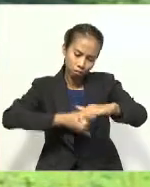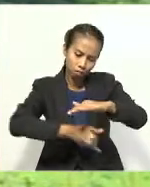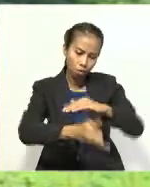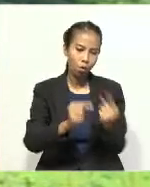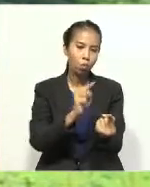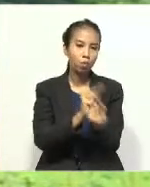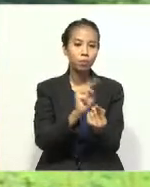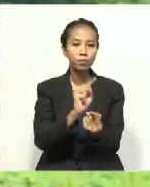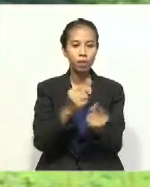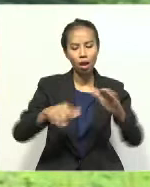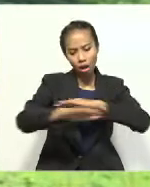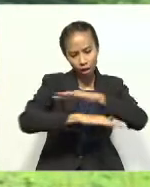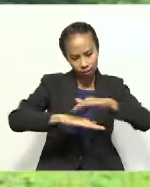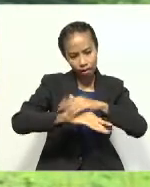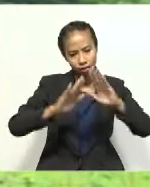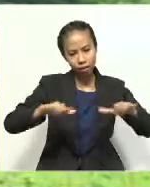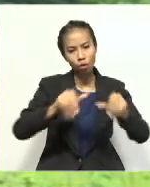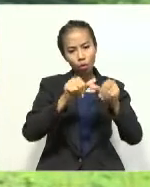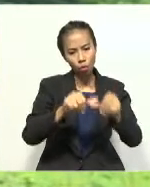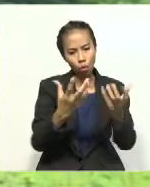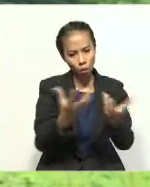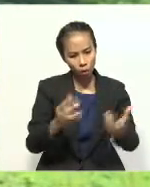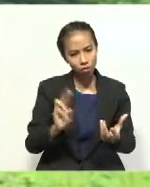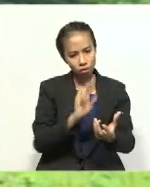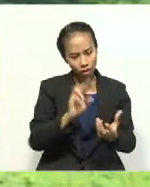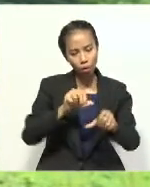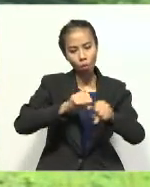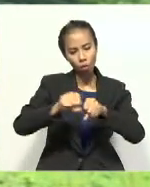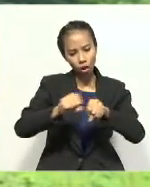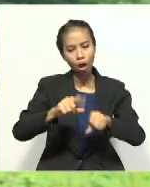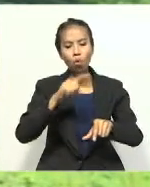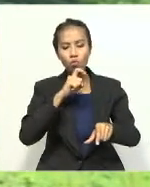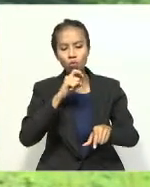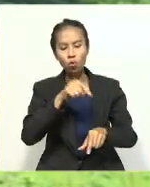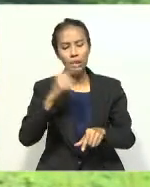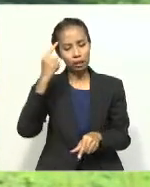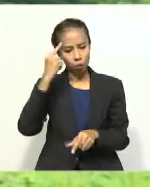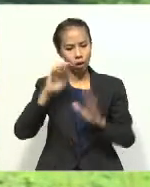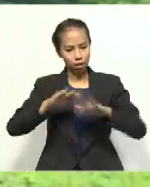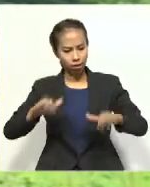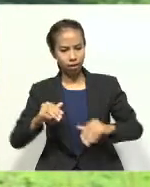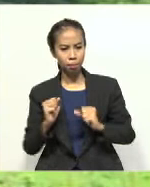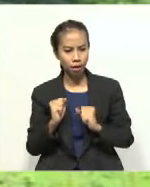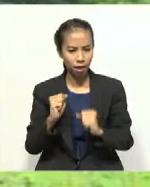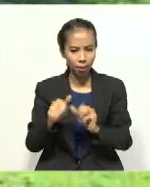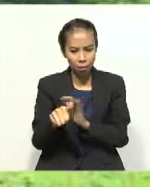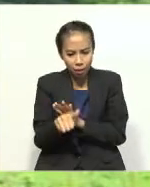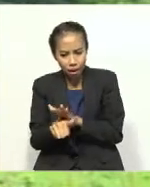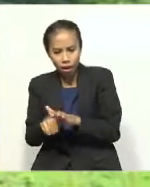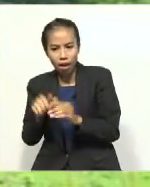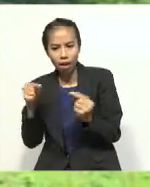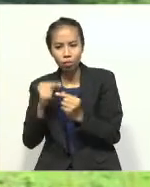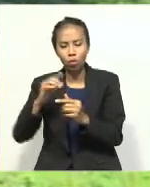ในเรื่องของพบหลักฐานร่องรอยบางอย่างทั้งรองเท้าและของใช้บางอย่างนะครับทำให้เชื่อว่ากลุ่มเด็กกลุ่มนี้พยายามที่จะหลบเข้าไปอย่างพื้น